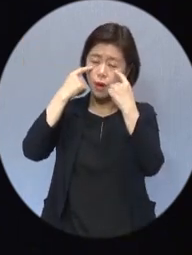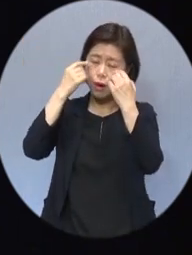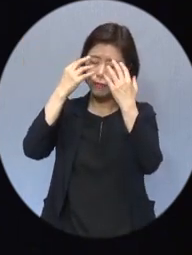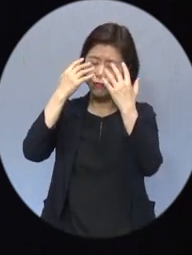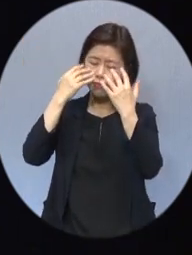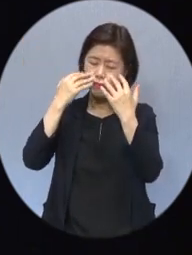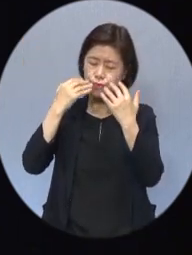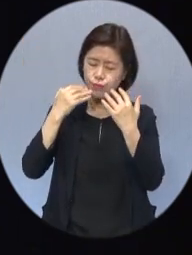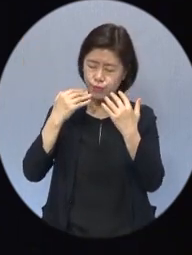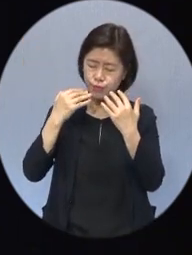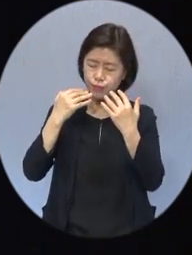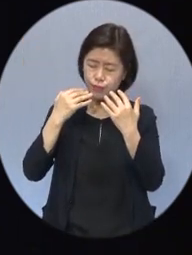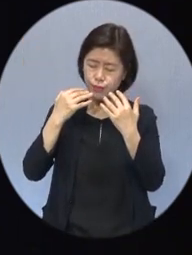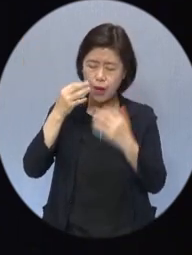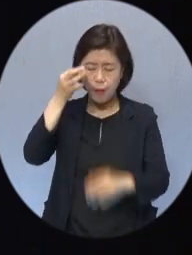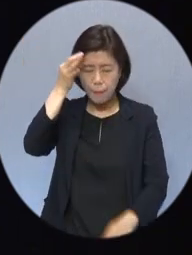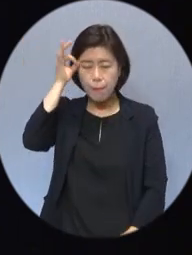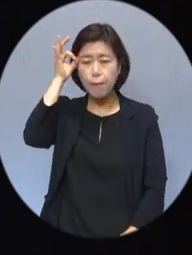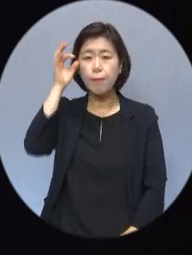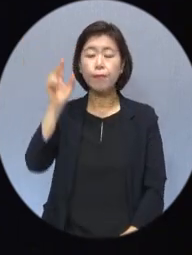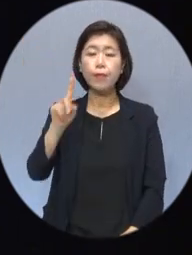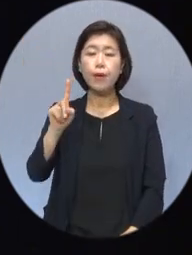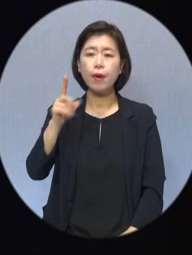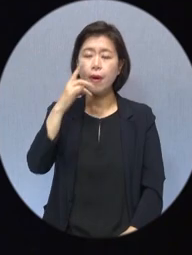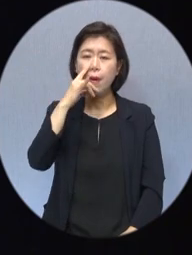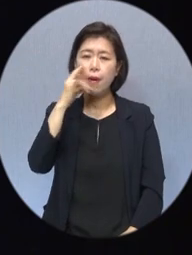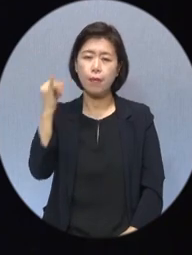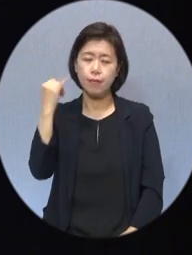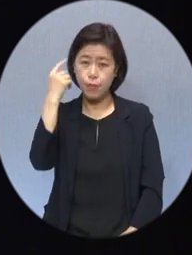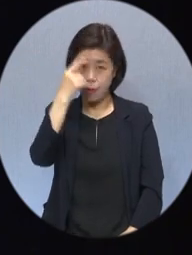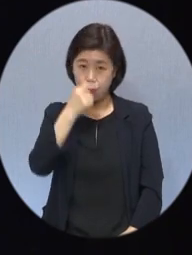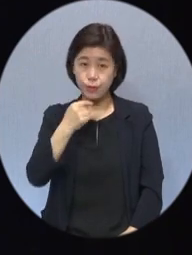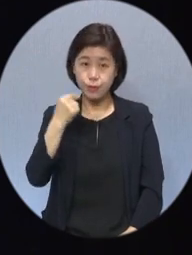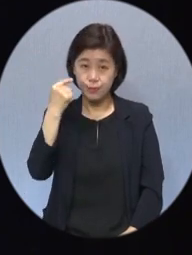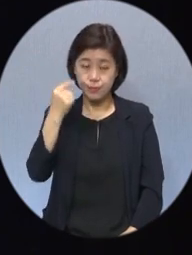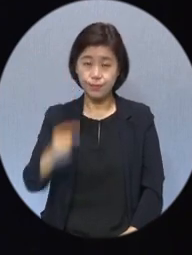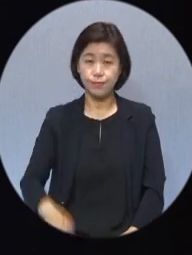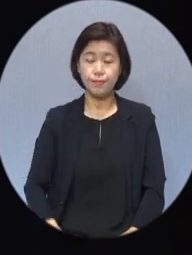환하게 떠오르던 어머니. 어머니.